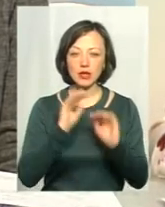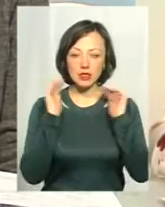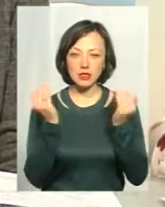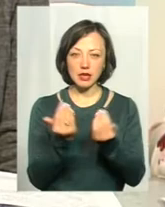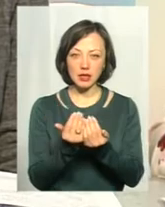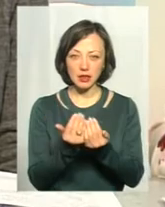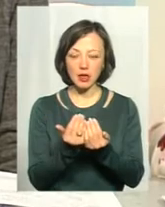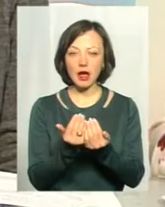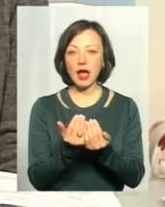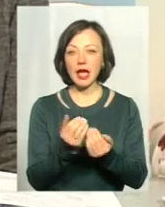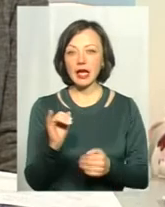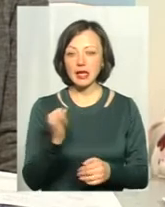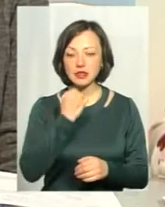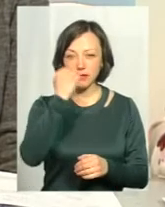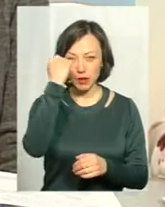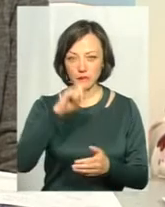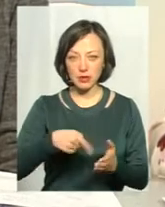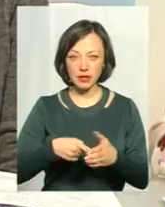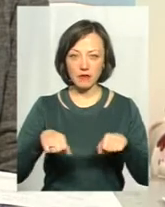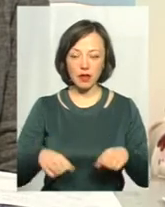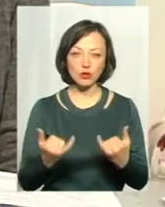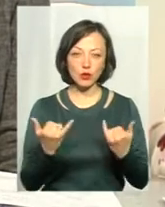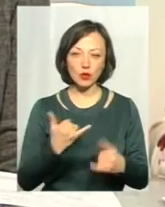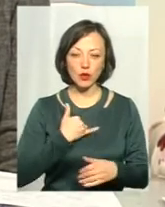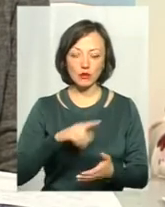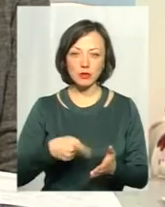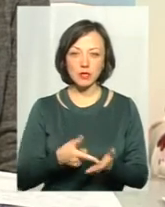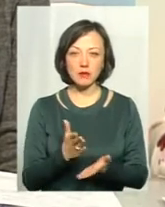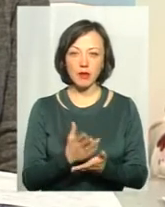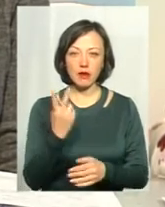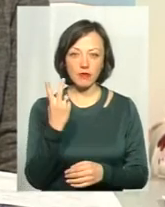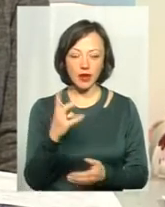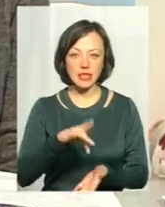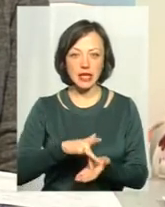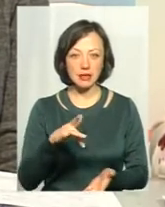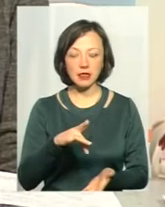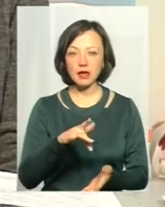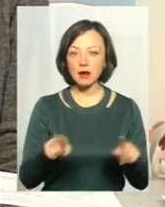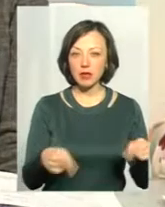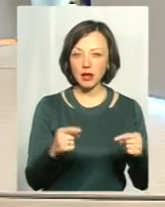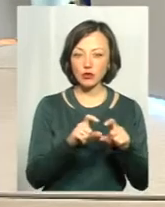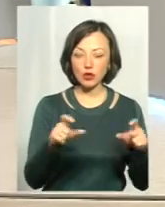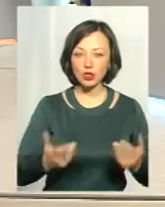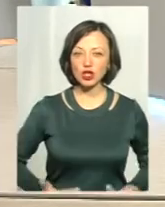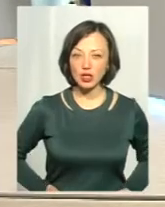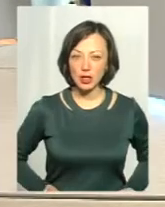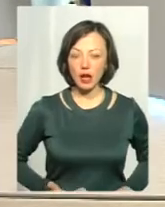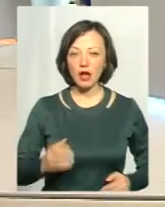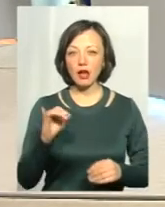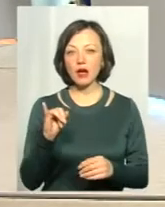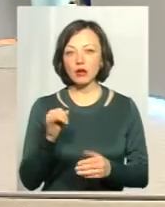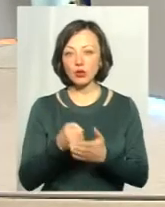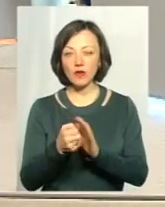закриті в чотирьох стінах. І завдячуючи міській владі, ми сьогодні в нашому місті маємо два центри. Це центр реабілітації «Школа життя»